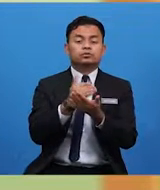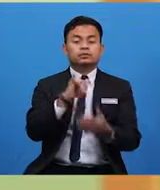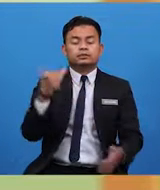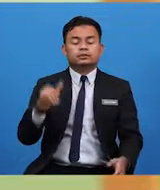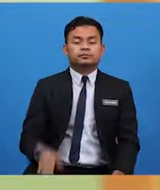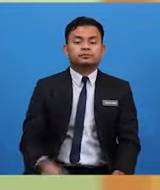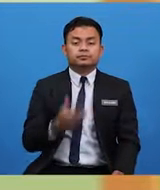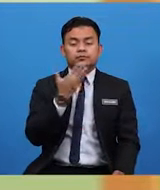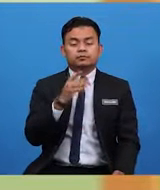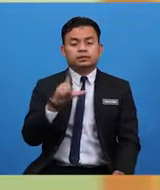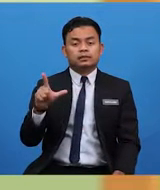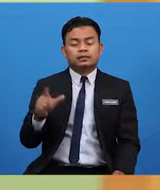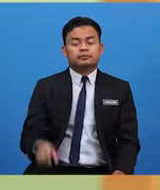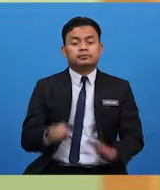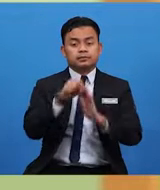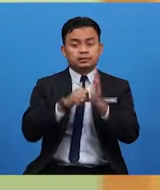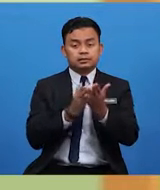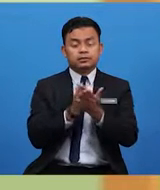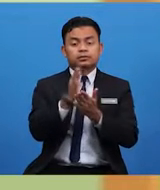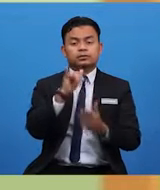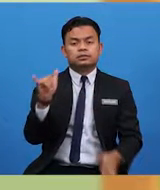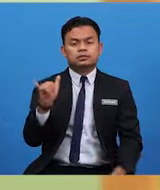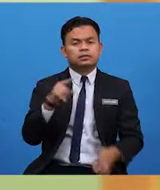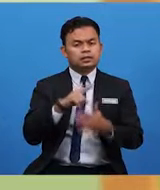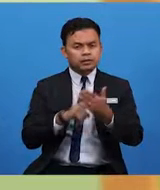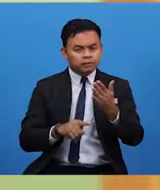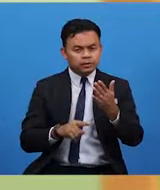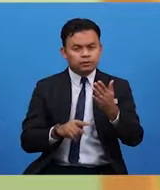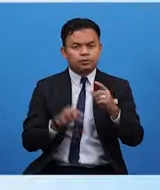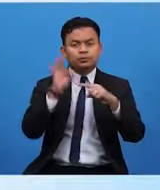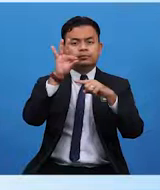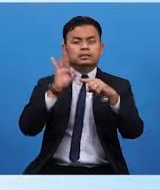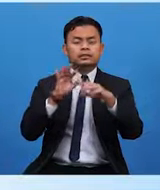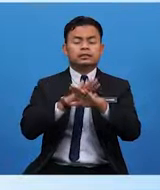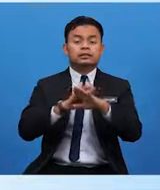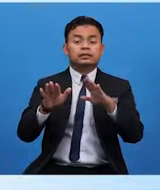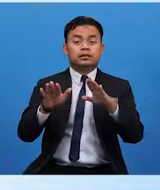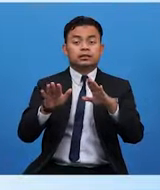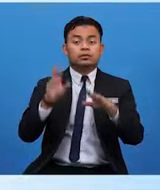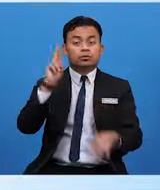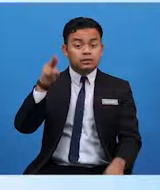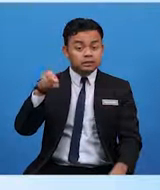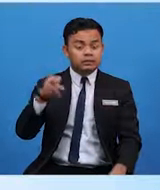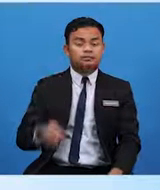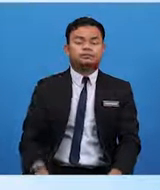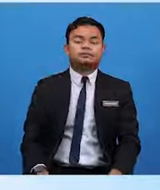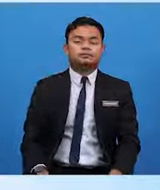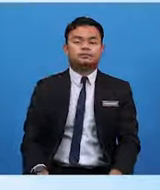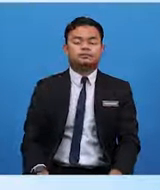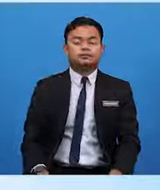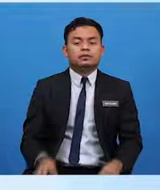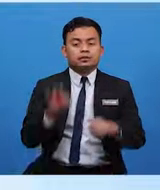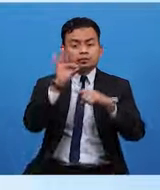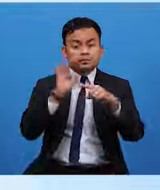Baiklah seterusnya Apa itu pecahan tak wajar y pecahan tak wajar